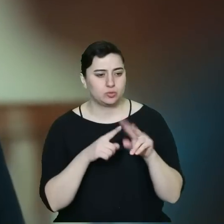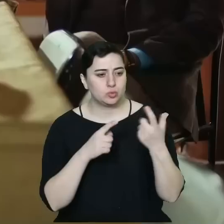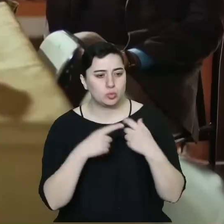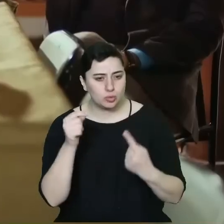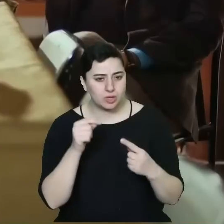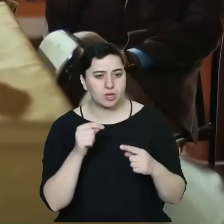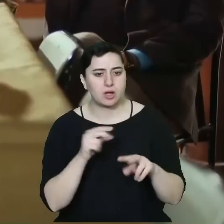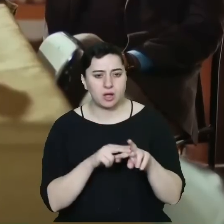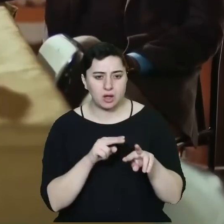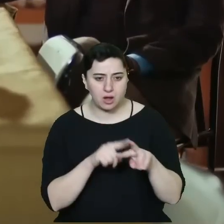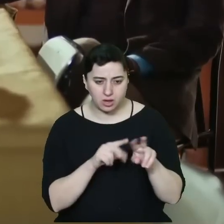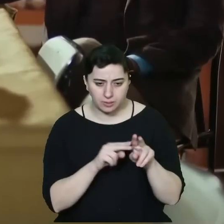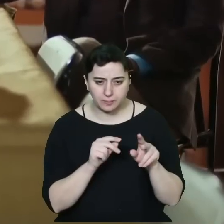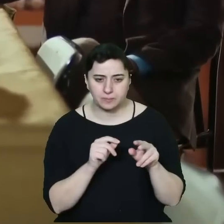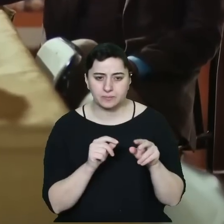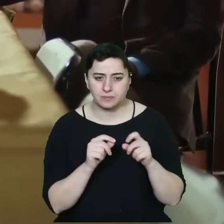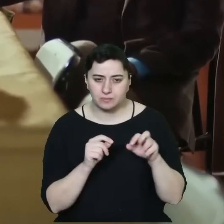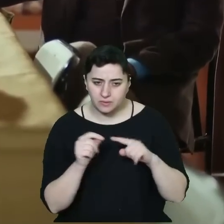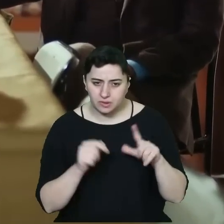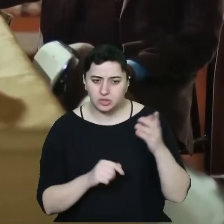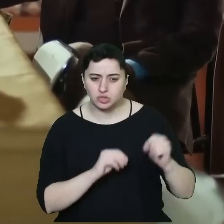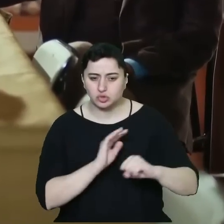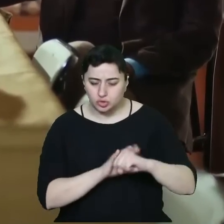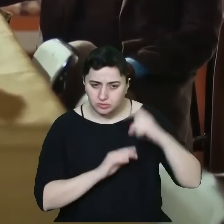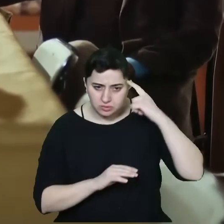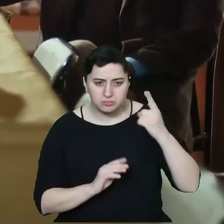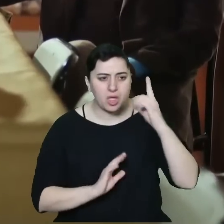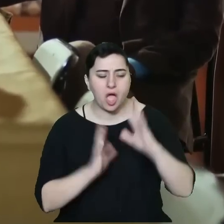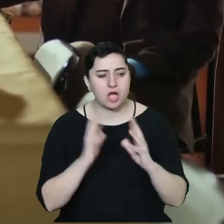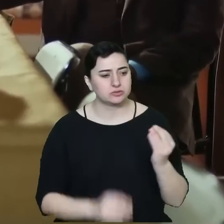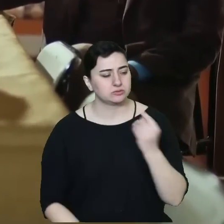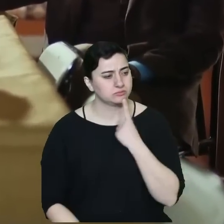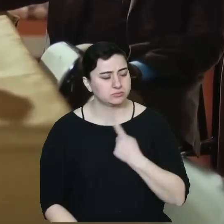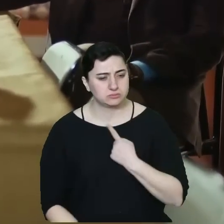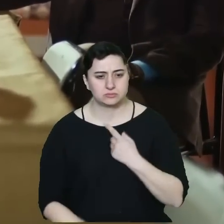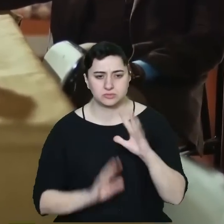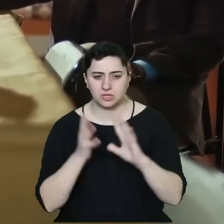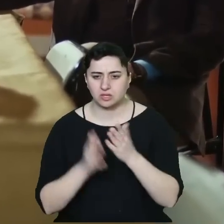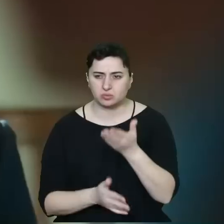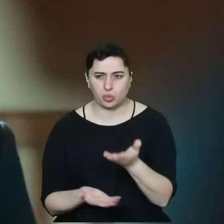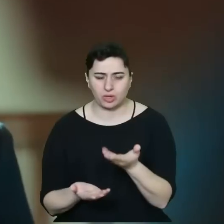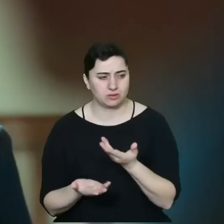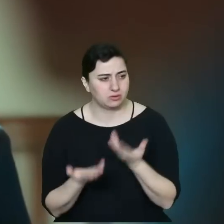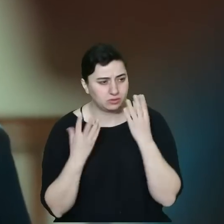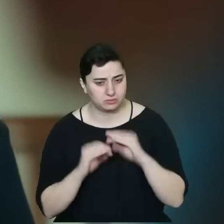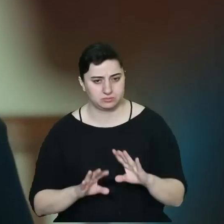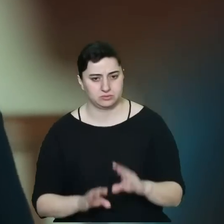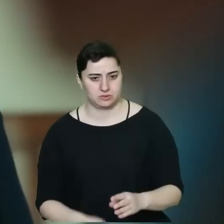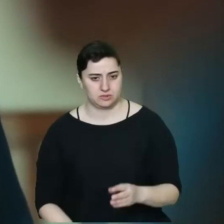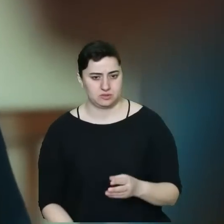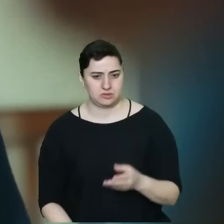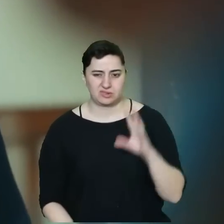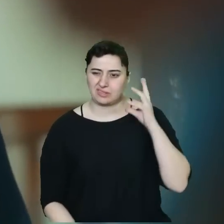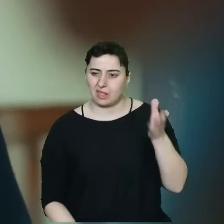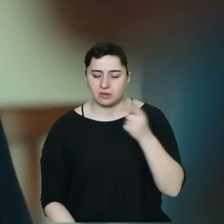mesela. Devrimci dedim, götürdüm. Adam bir tane ağaç gösterdi. Aa işte gerçek devrimci bu dedi. Yani deli